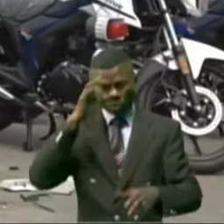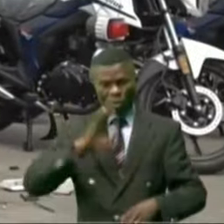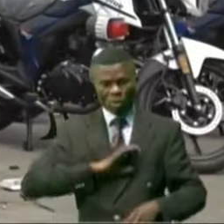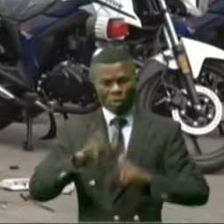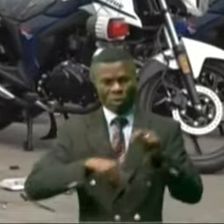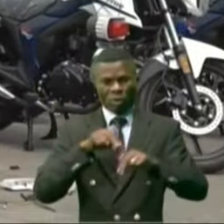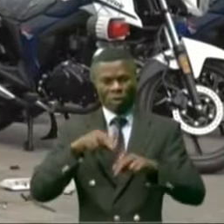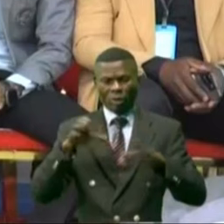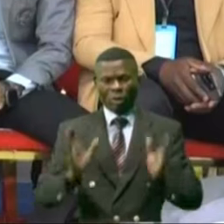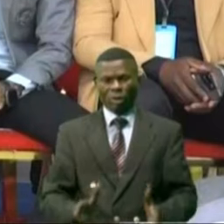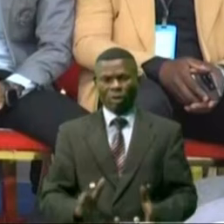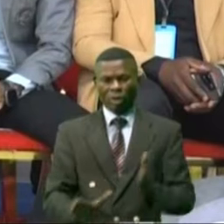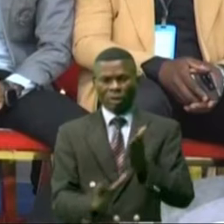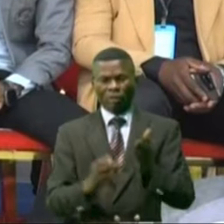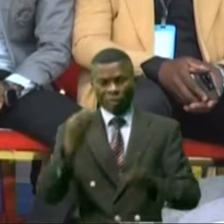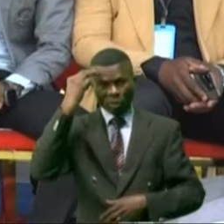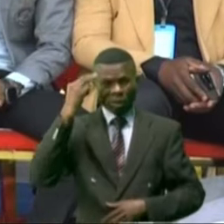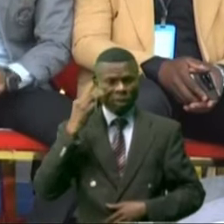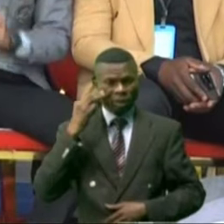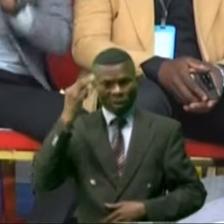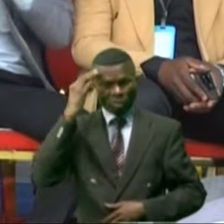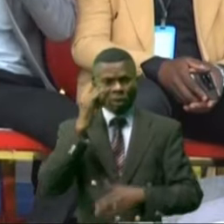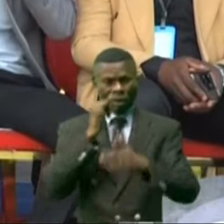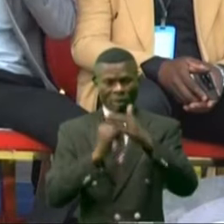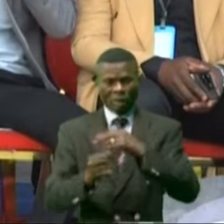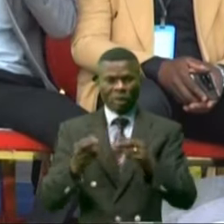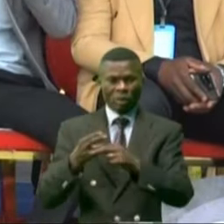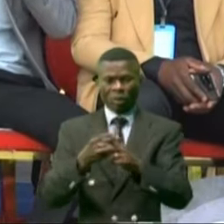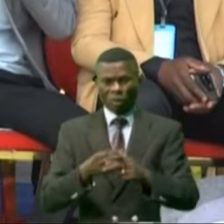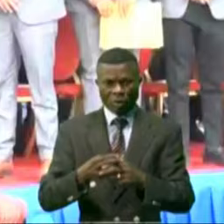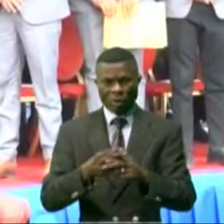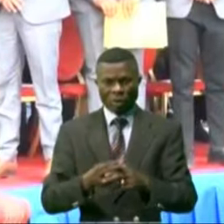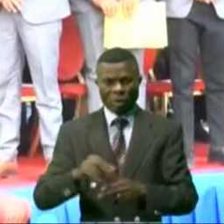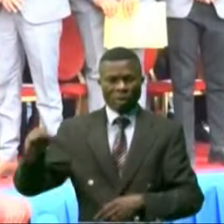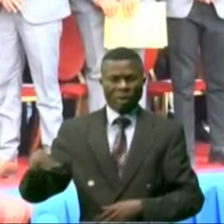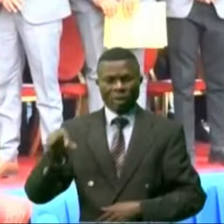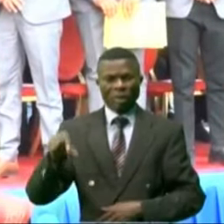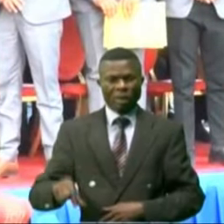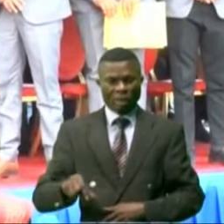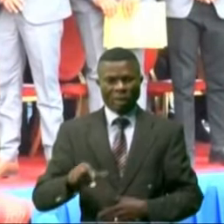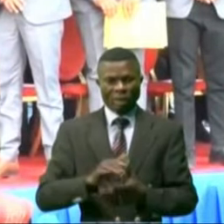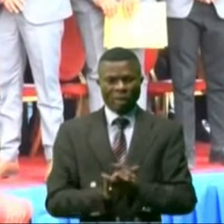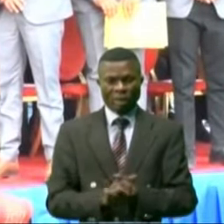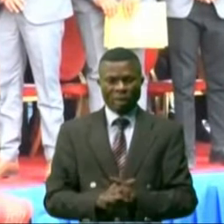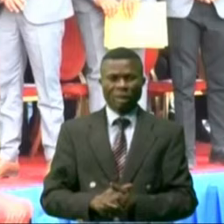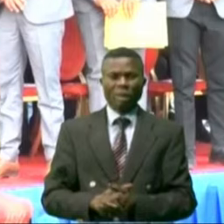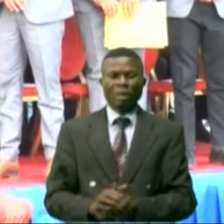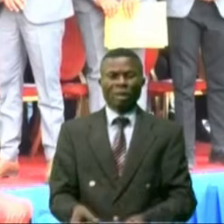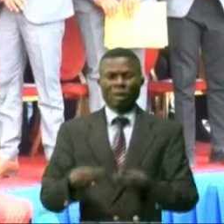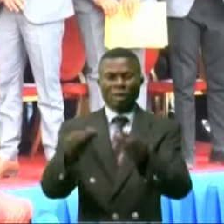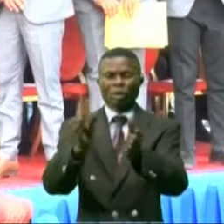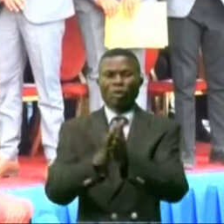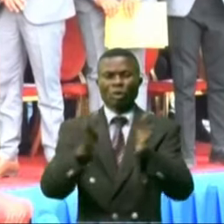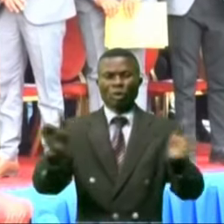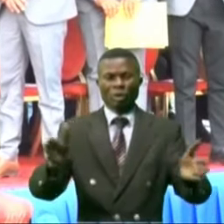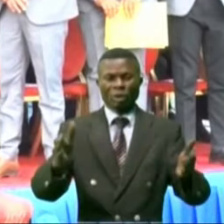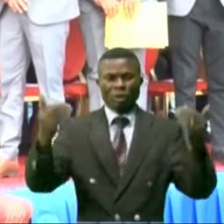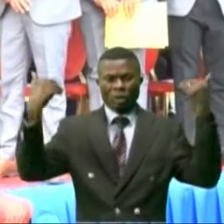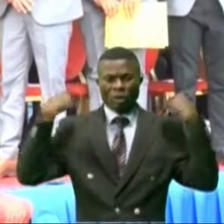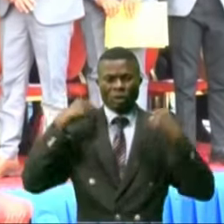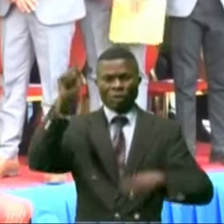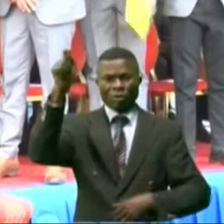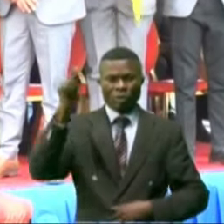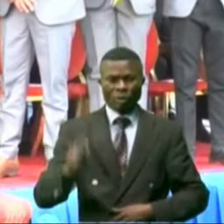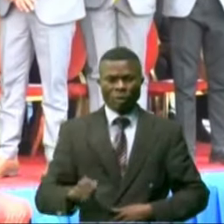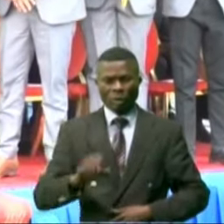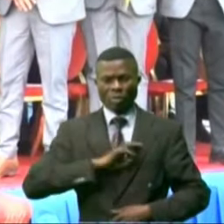congolaise. C'est le vice-premier ministre, ministre de l'Intérieur et Sécurité, Jacques Chabanilouko, qui les a remis officiellement au commissaire général